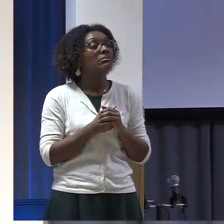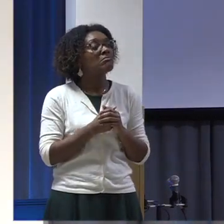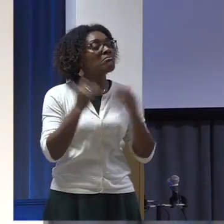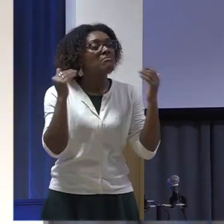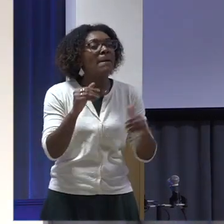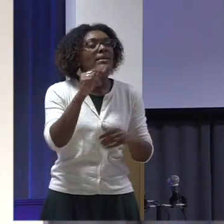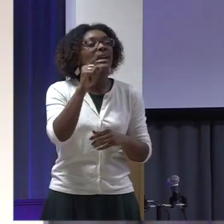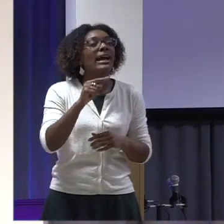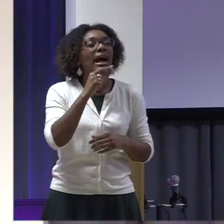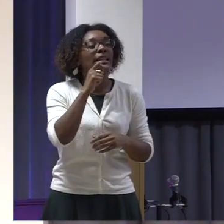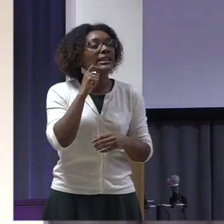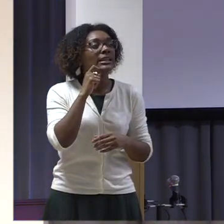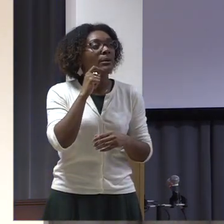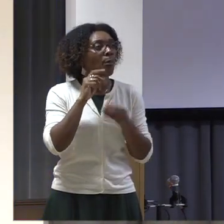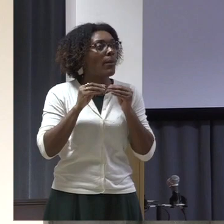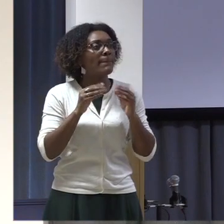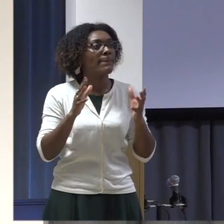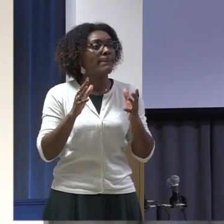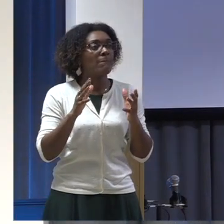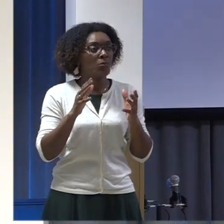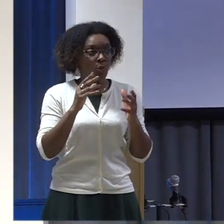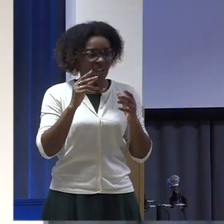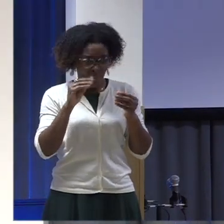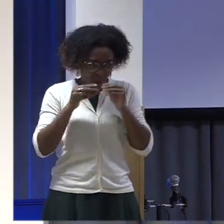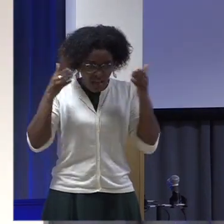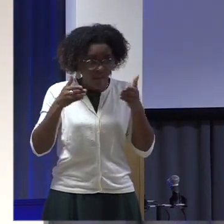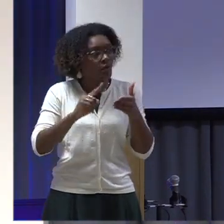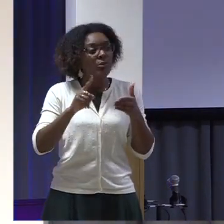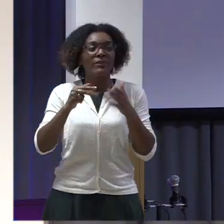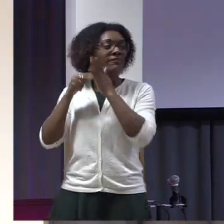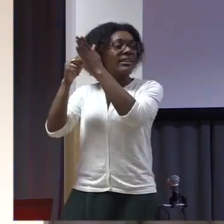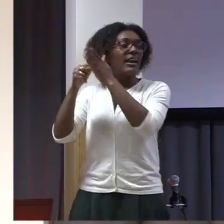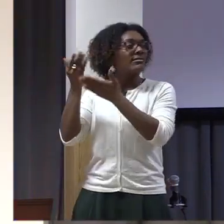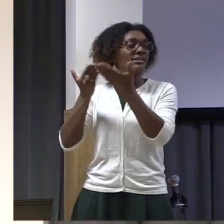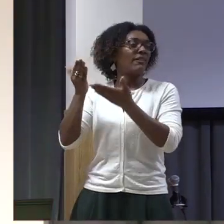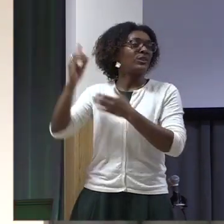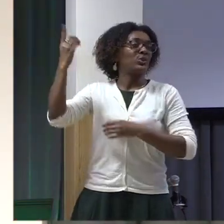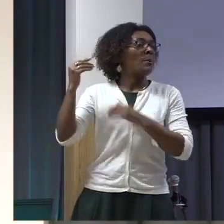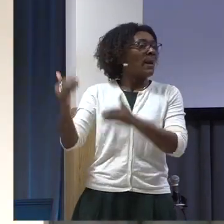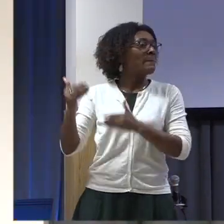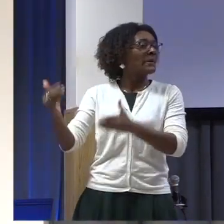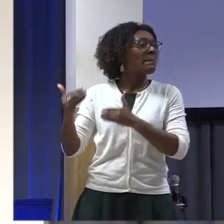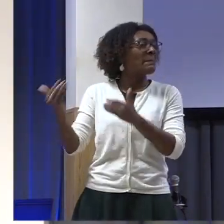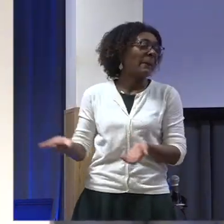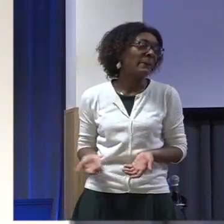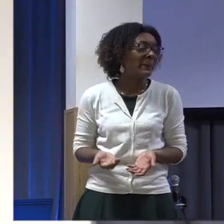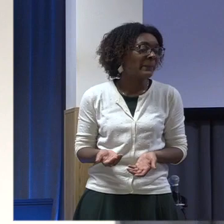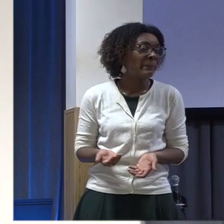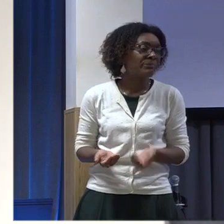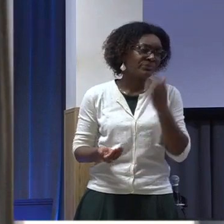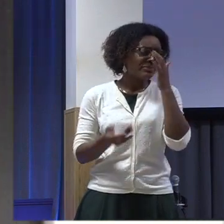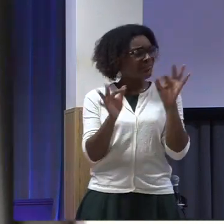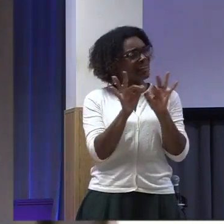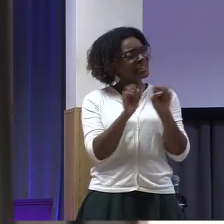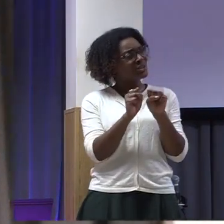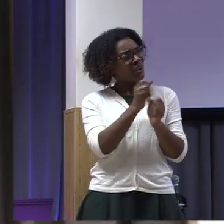il n'a pas regardé au problème il est resté fidèle dans le service de dieu processeur qu'est ce